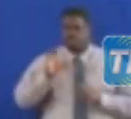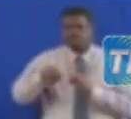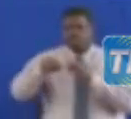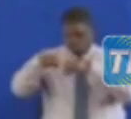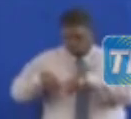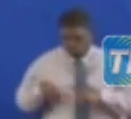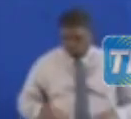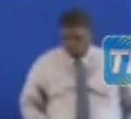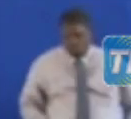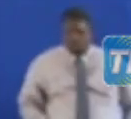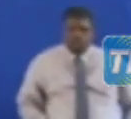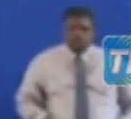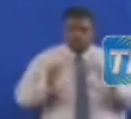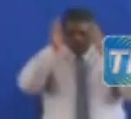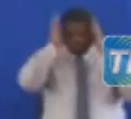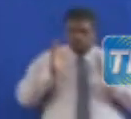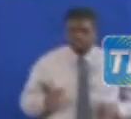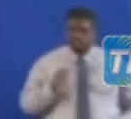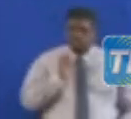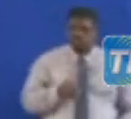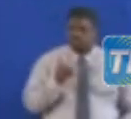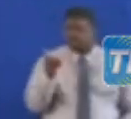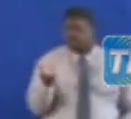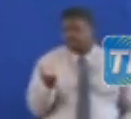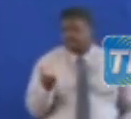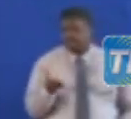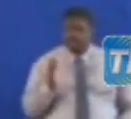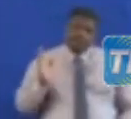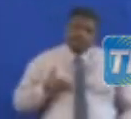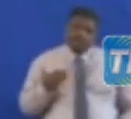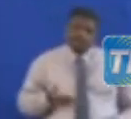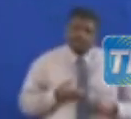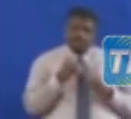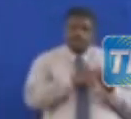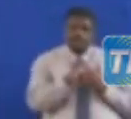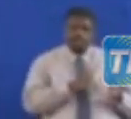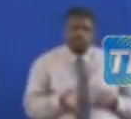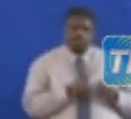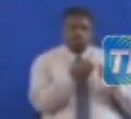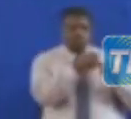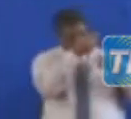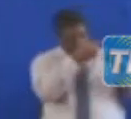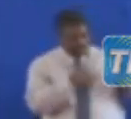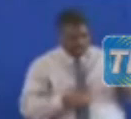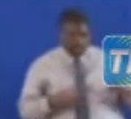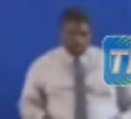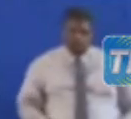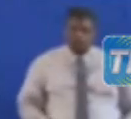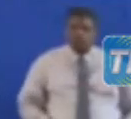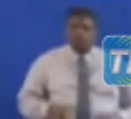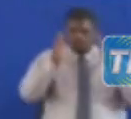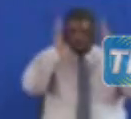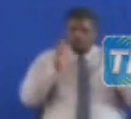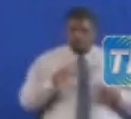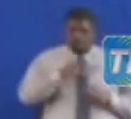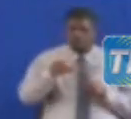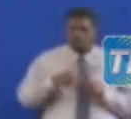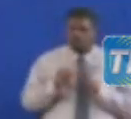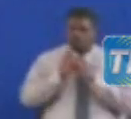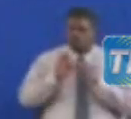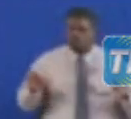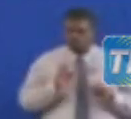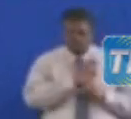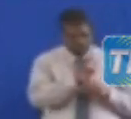huu. Mheshimiwa Spika, nipende kutoa maelekezo yafuatayo. Wakuu wa mikoa ni